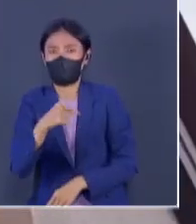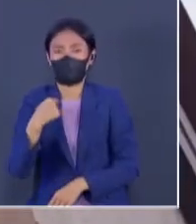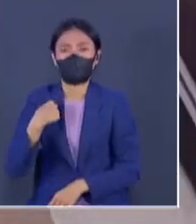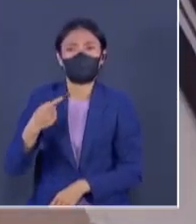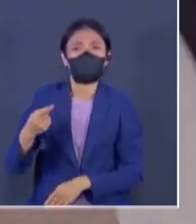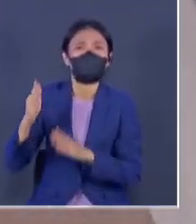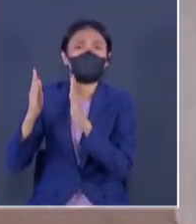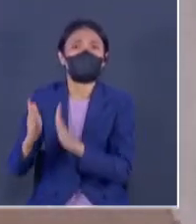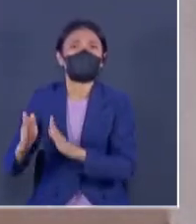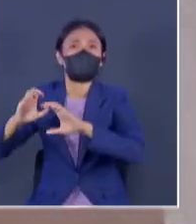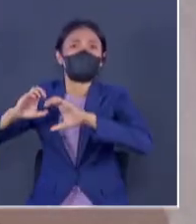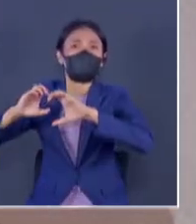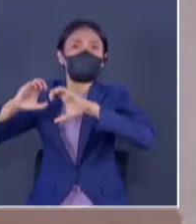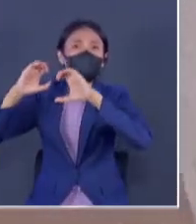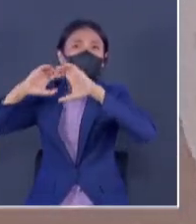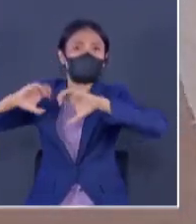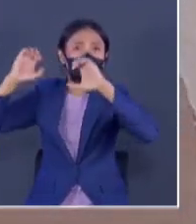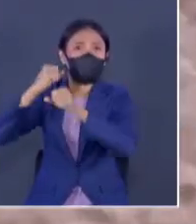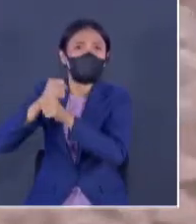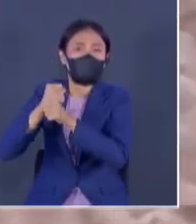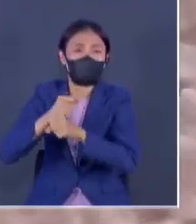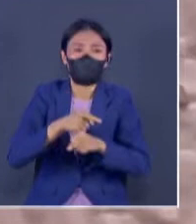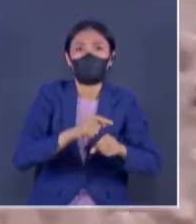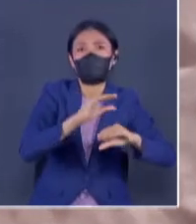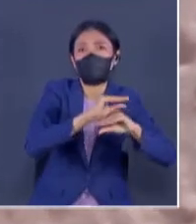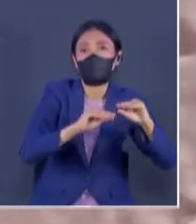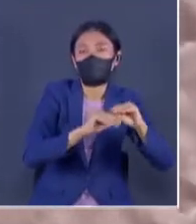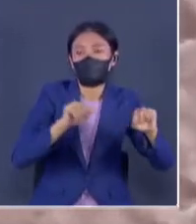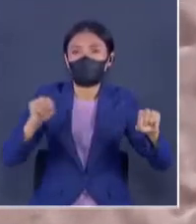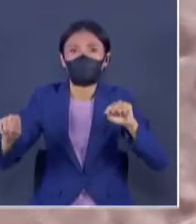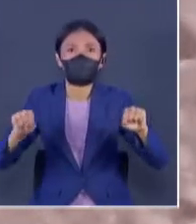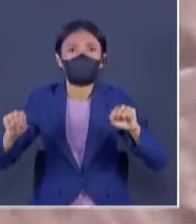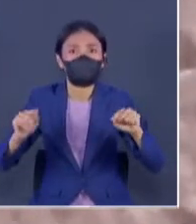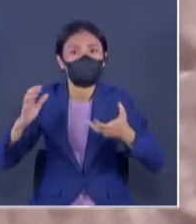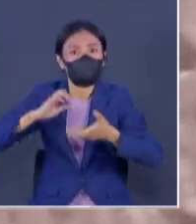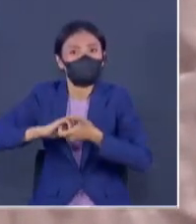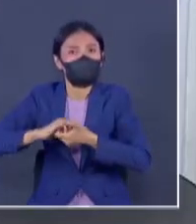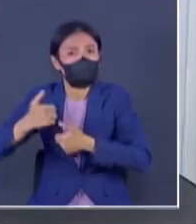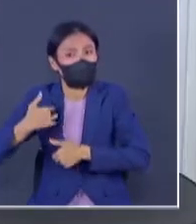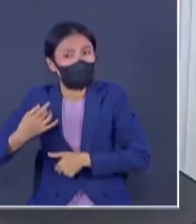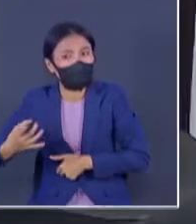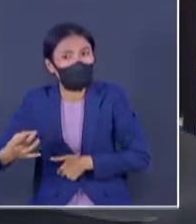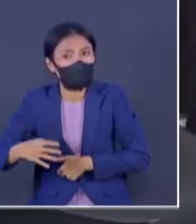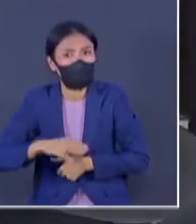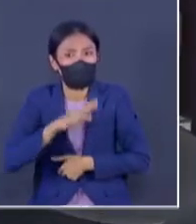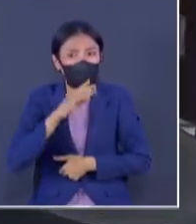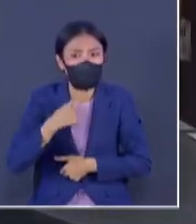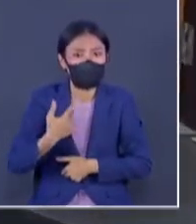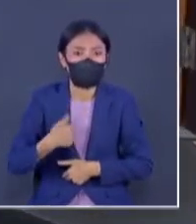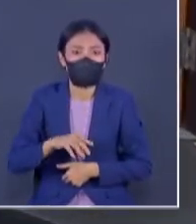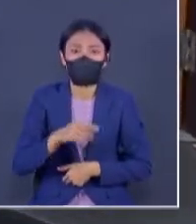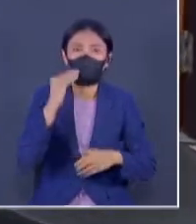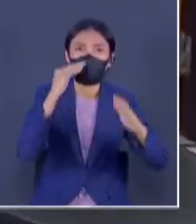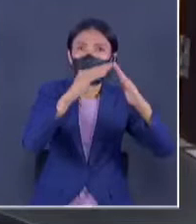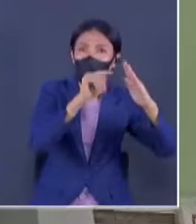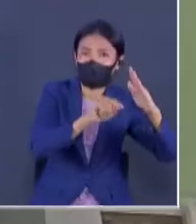ที่ของภาครัฐเพราะว่าบ้านเนี่ยสร้างผิดแปลนหากถูกเรียกค่าปรับใครจะเป็นคนรับผิดชอบหรือหากต้องมีการรื้อถอนเป็น